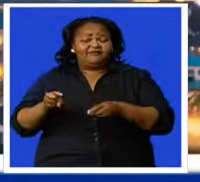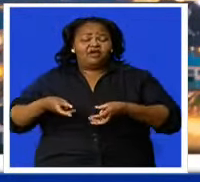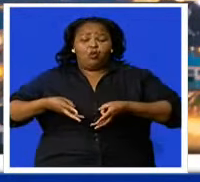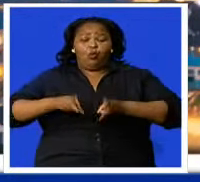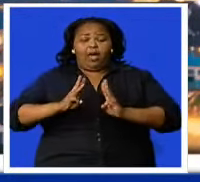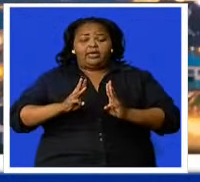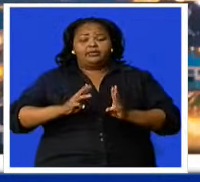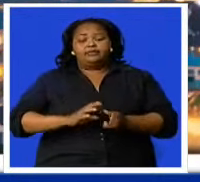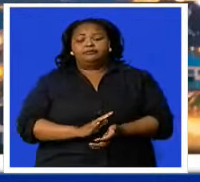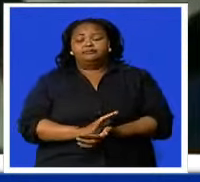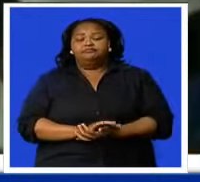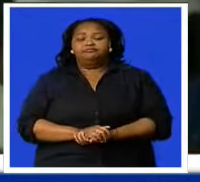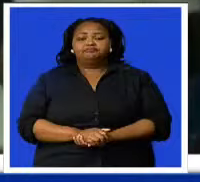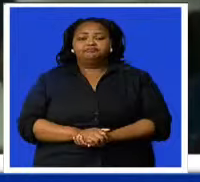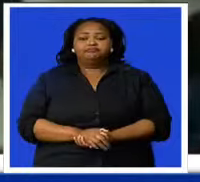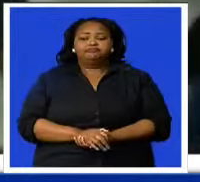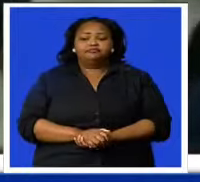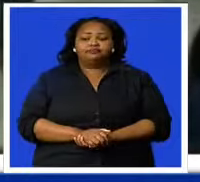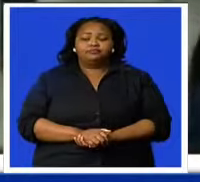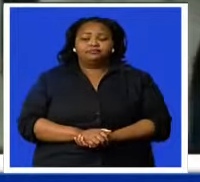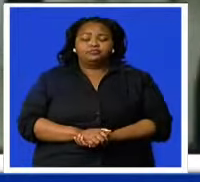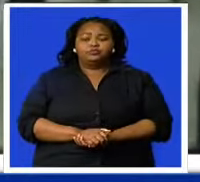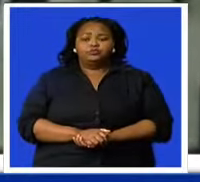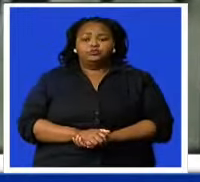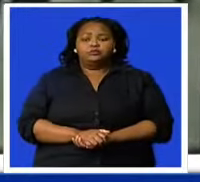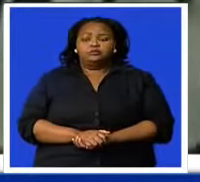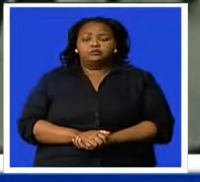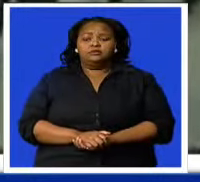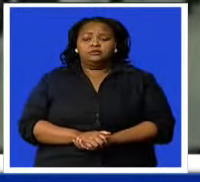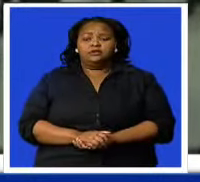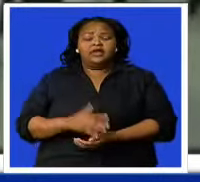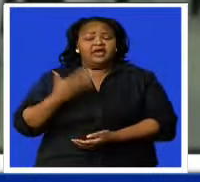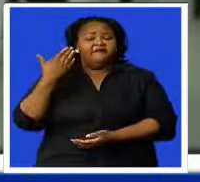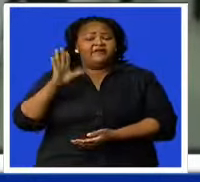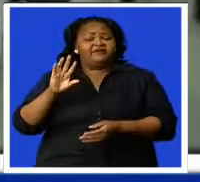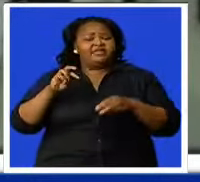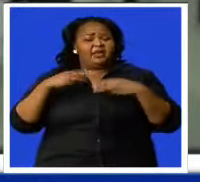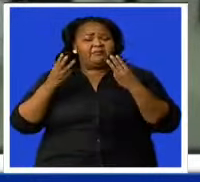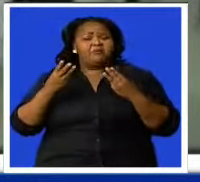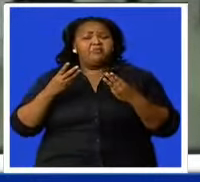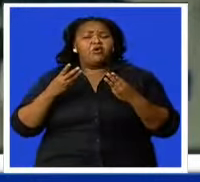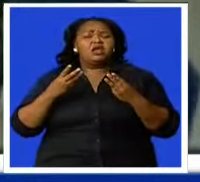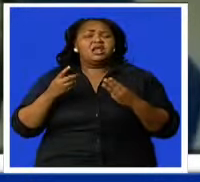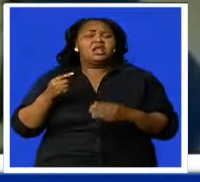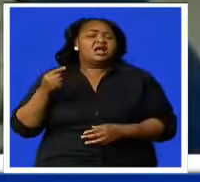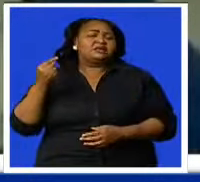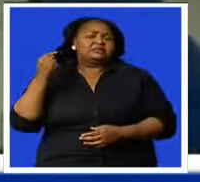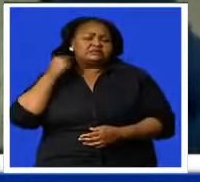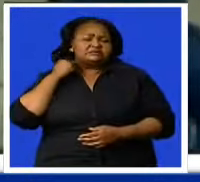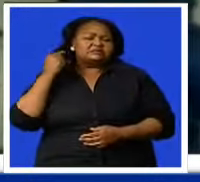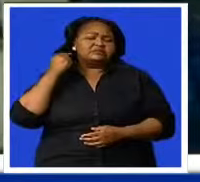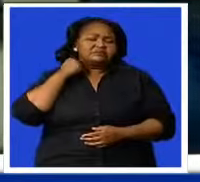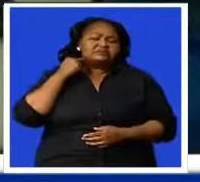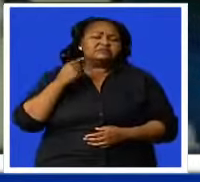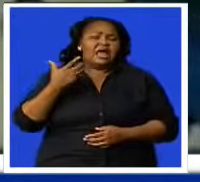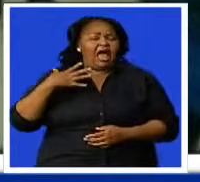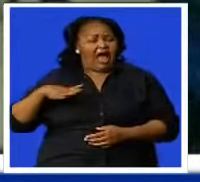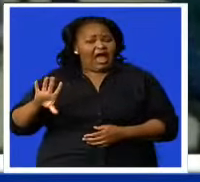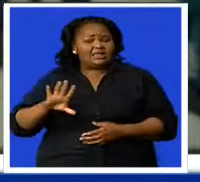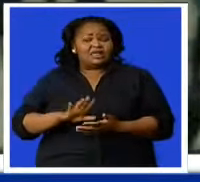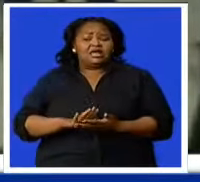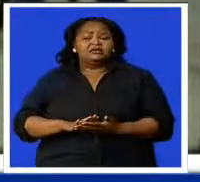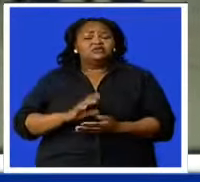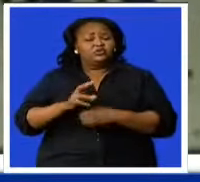letahlukahlukene. Balishumi nesihlanu bantu lesebabulelene endzaweni yakahlathi solo kusuke umnyaka.